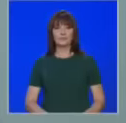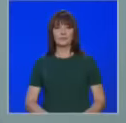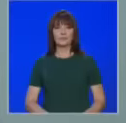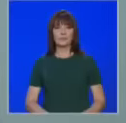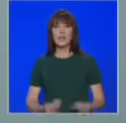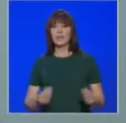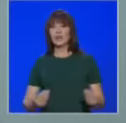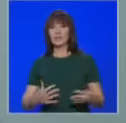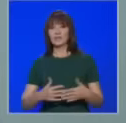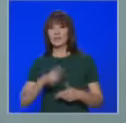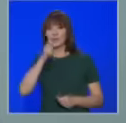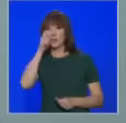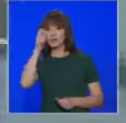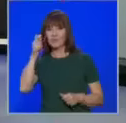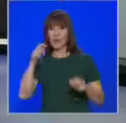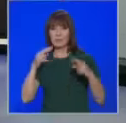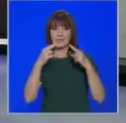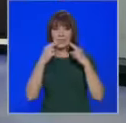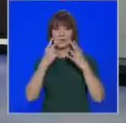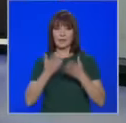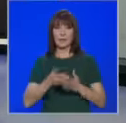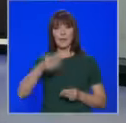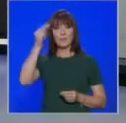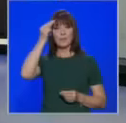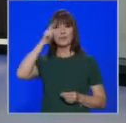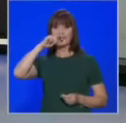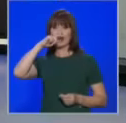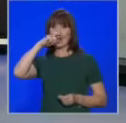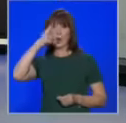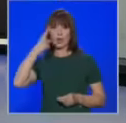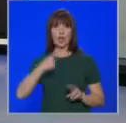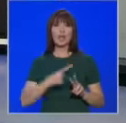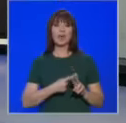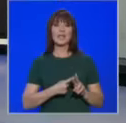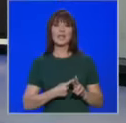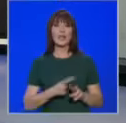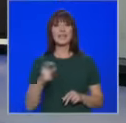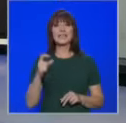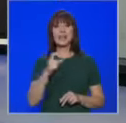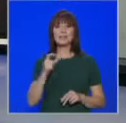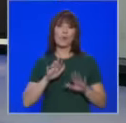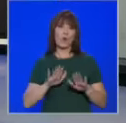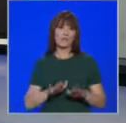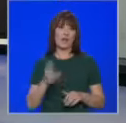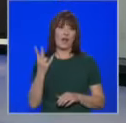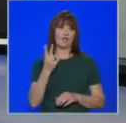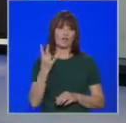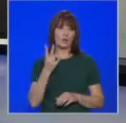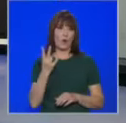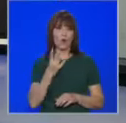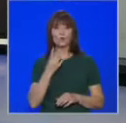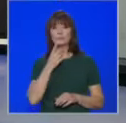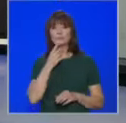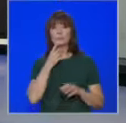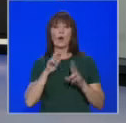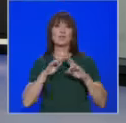Това са новините в 18. Добър вечер. Българската гордост Нургюл Салимова остана втора в битката за Световната